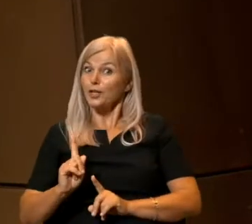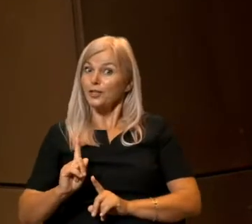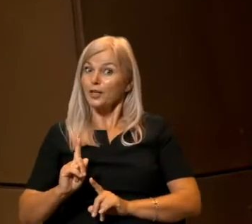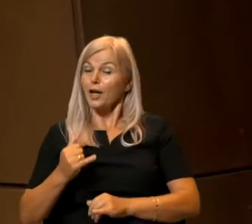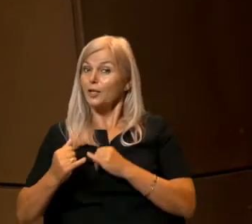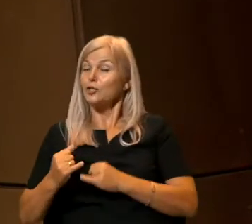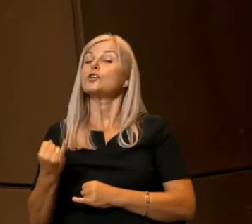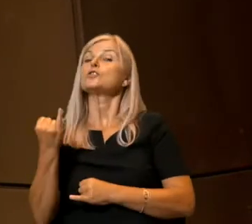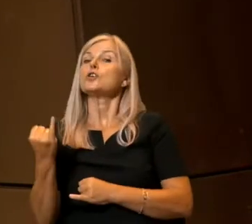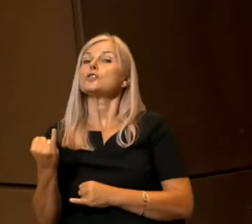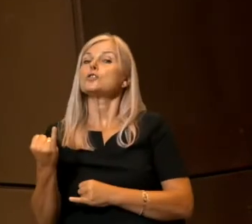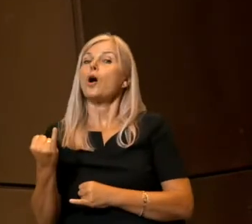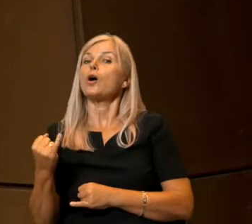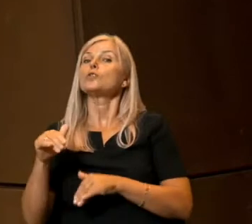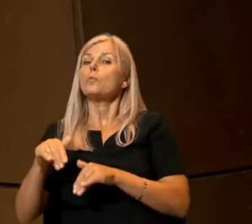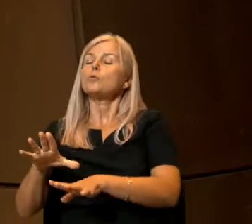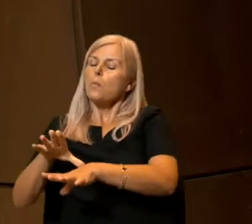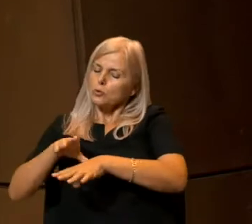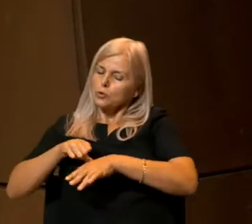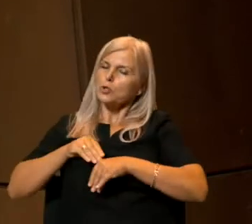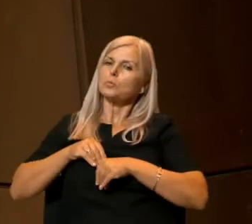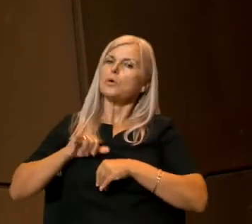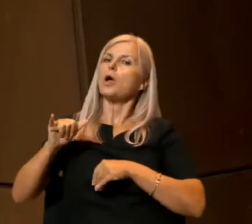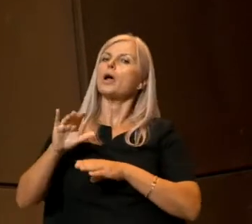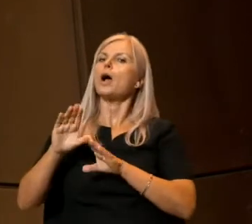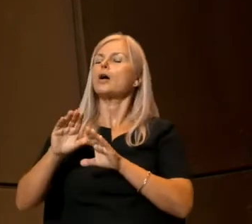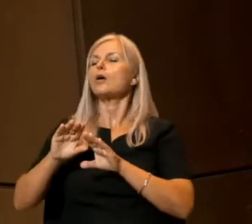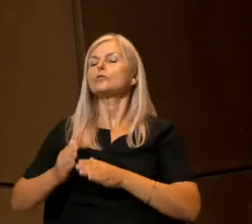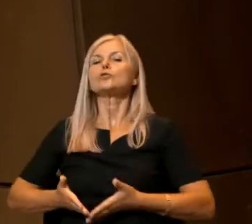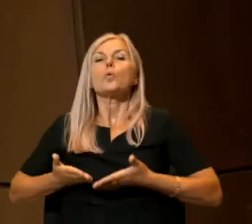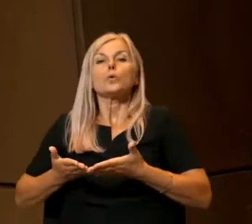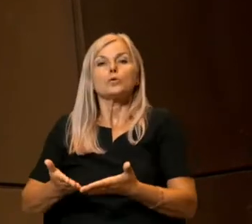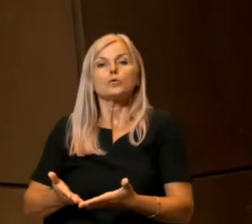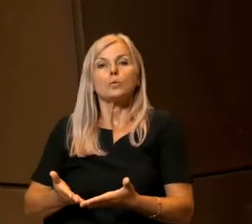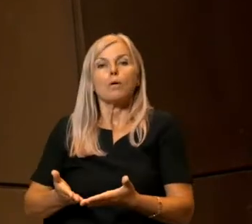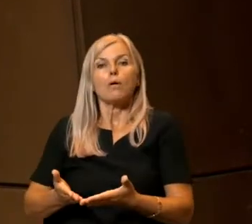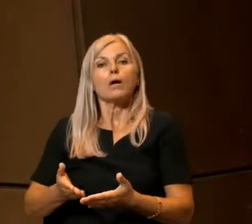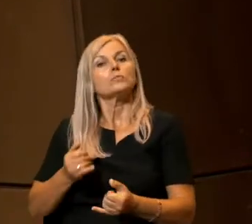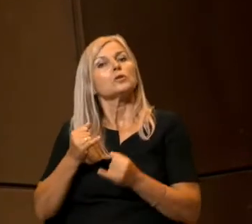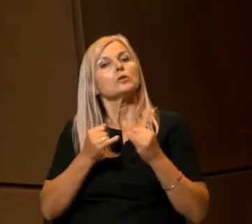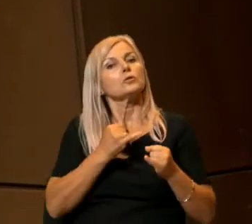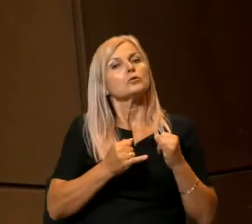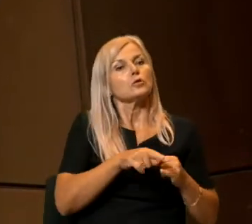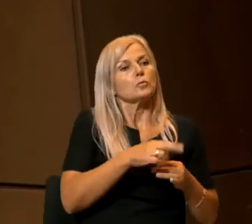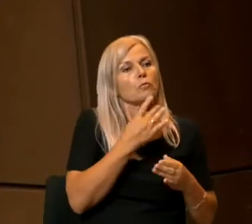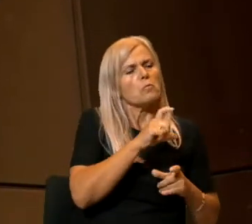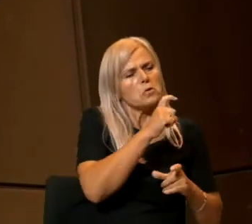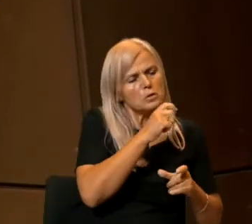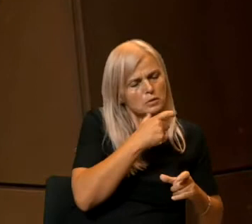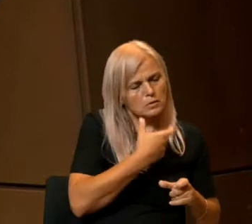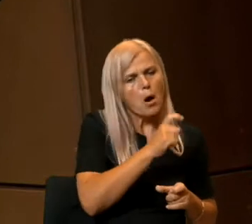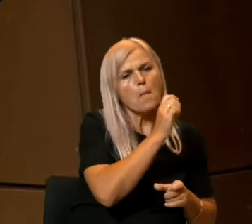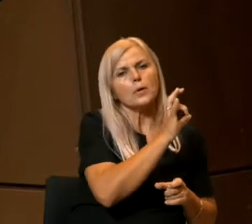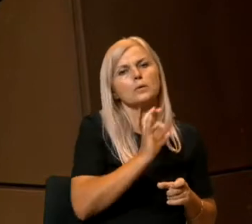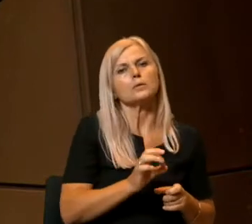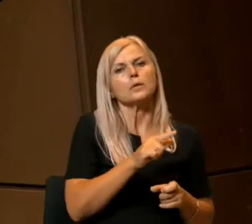jest dziecko, musisz je przyjąć w takim stanie, w jakim jest. A zatem z jednej strony jesteśmy w 100%